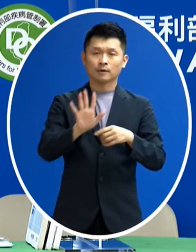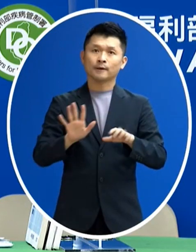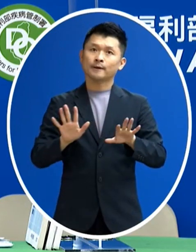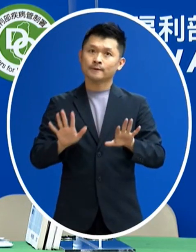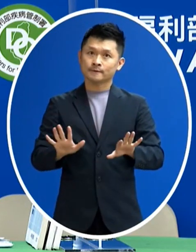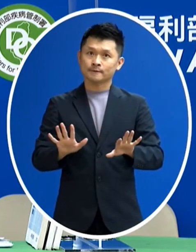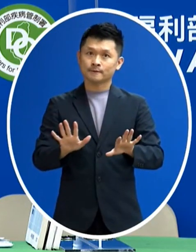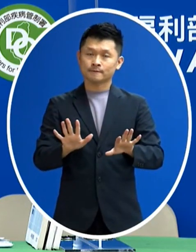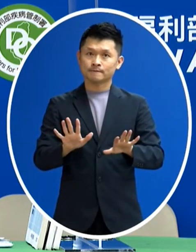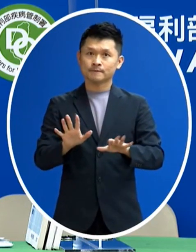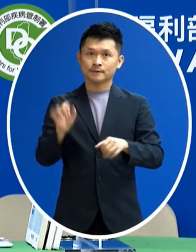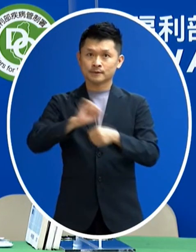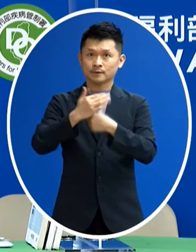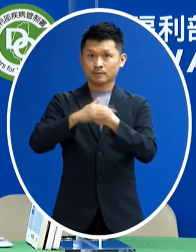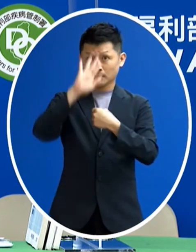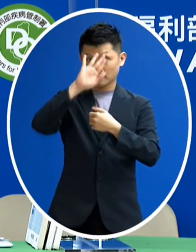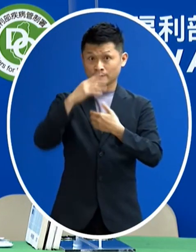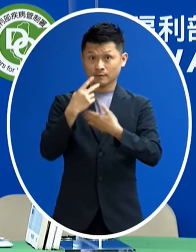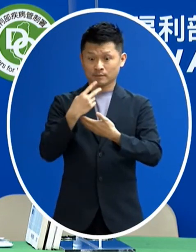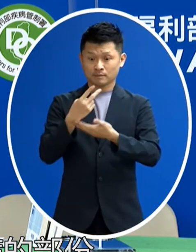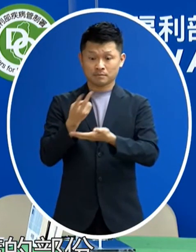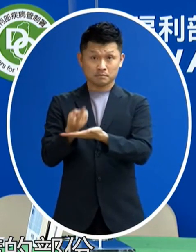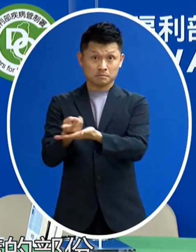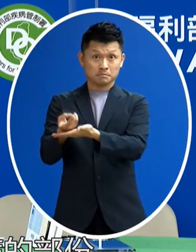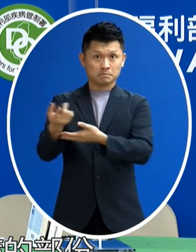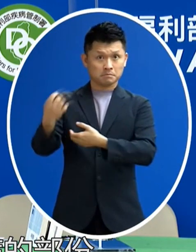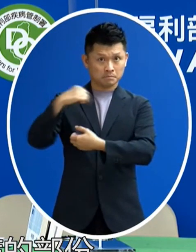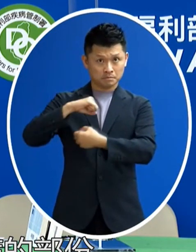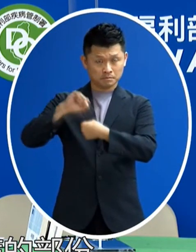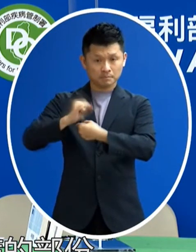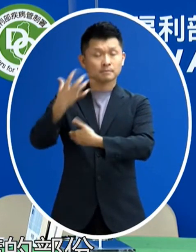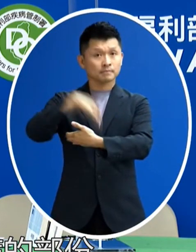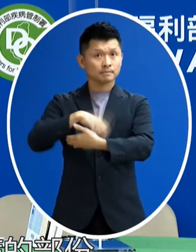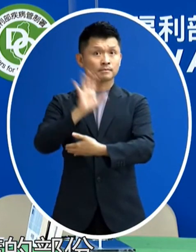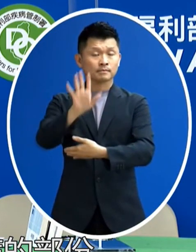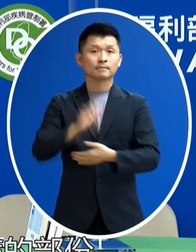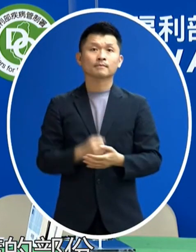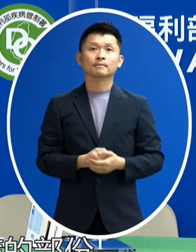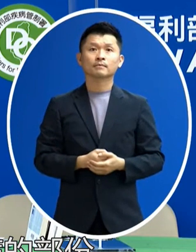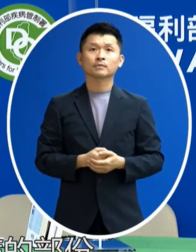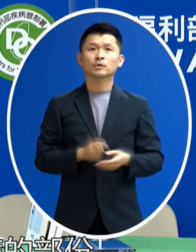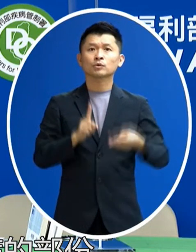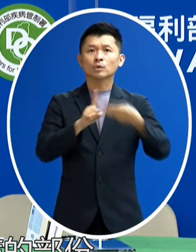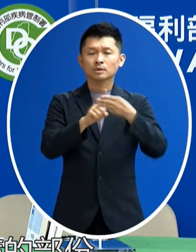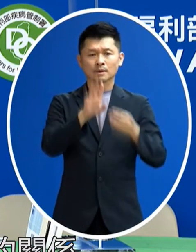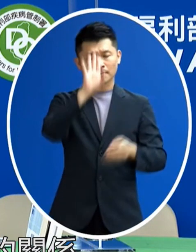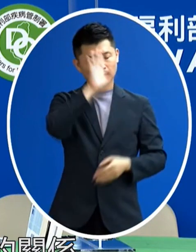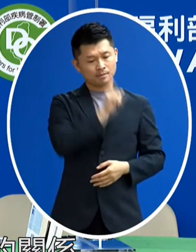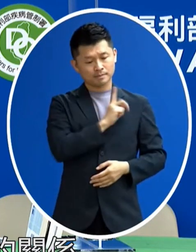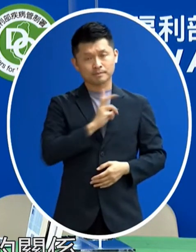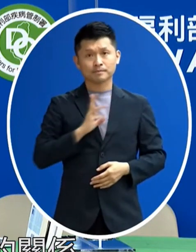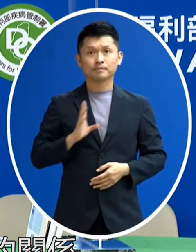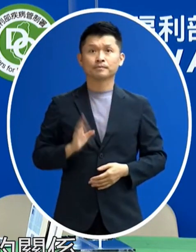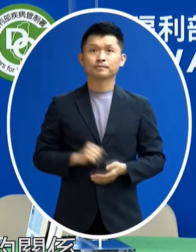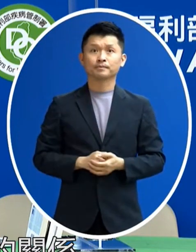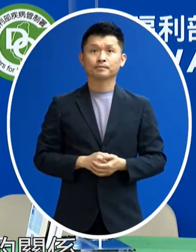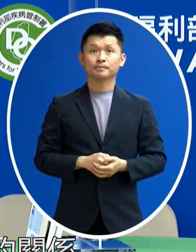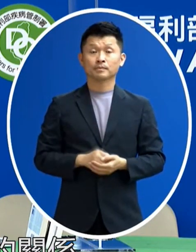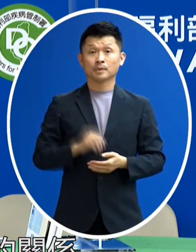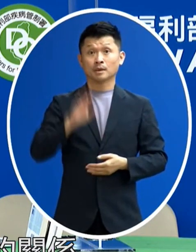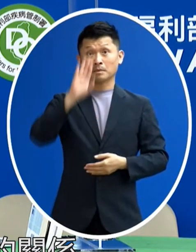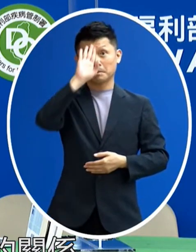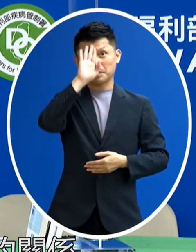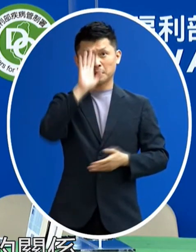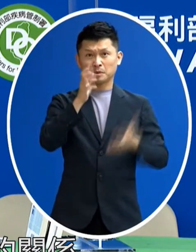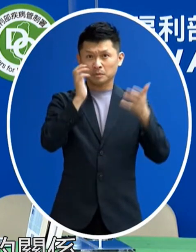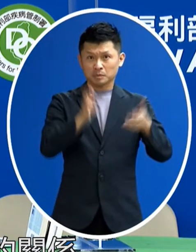个有收治加护病房的重症的个案。那不过这一例我们目前是归类在这个共病的部分，它主要的病症并不是因